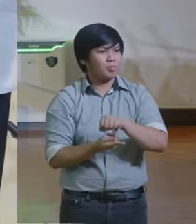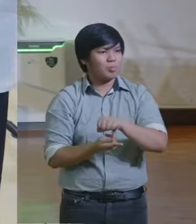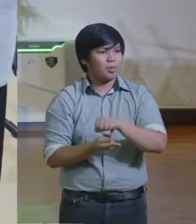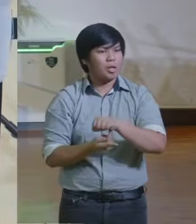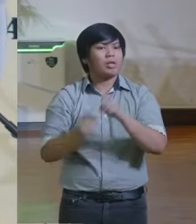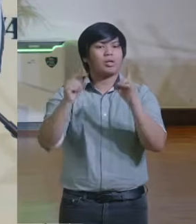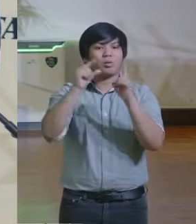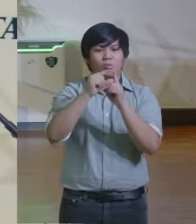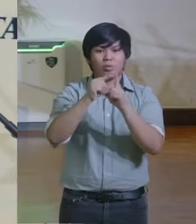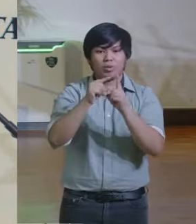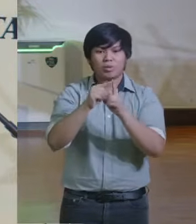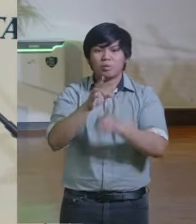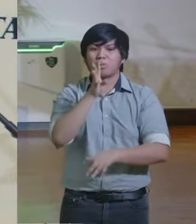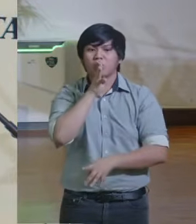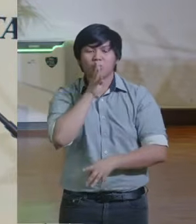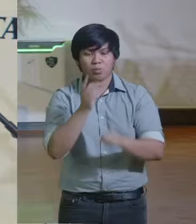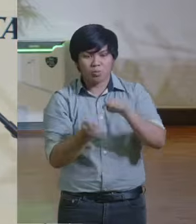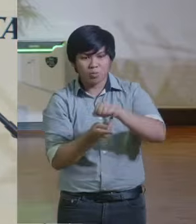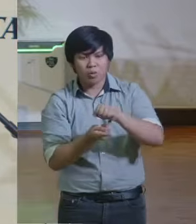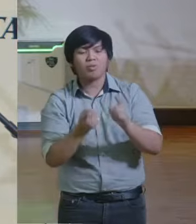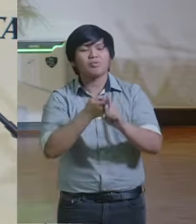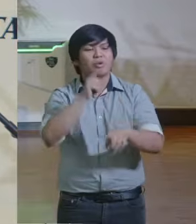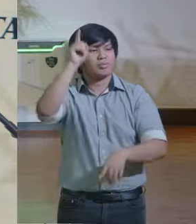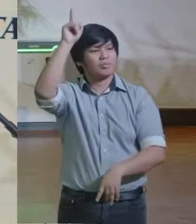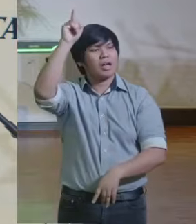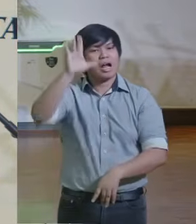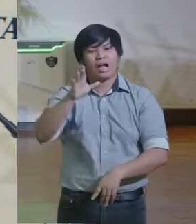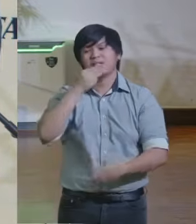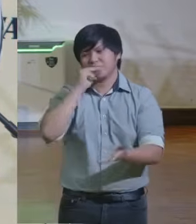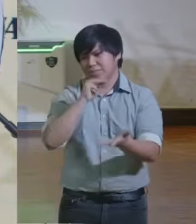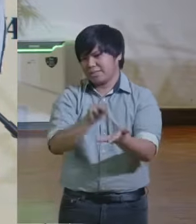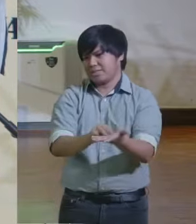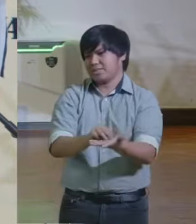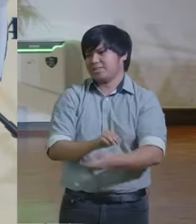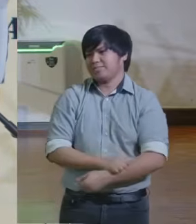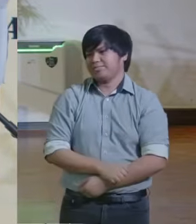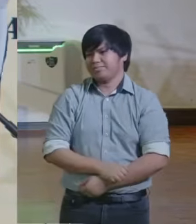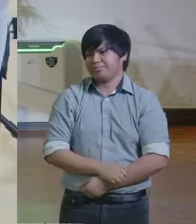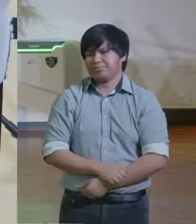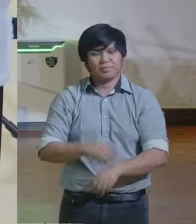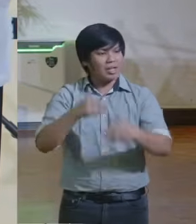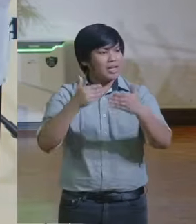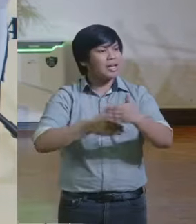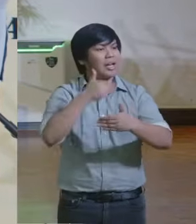Diyos. Pangatlo, ito ay mula sa kapatiran ng mga tunay na saksi.